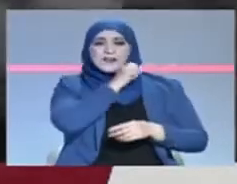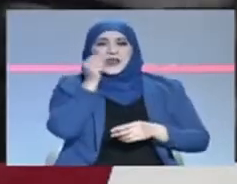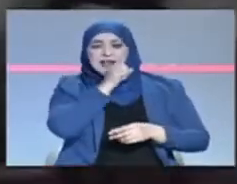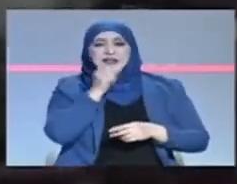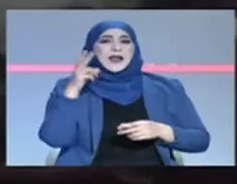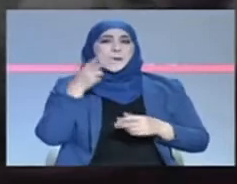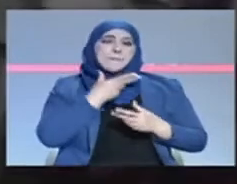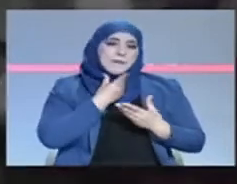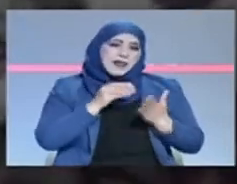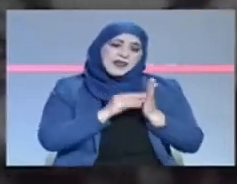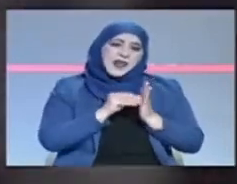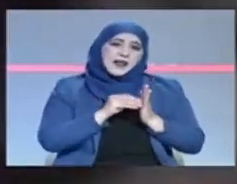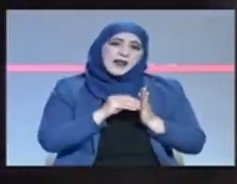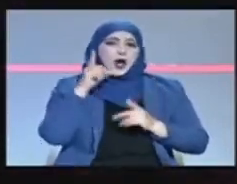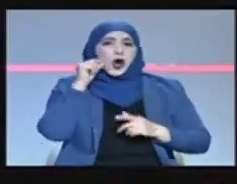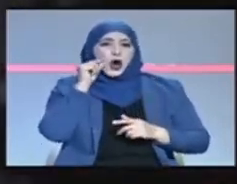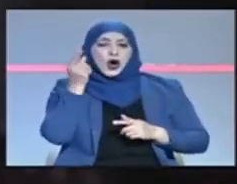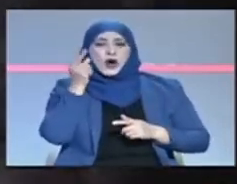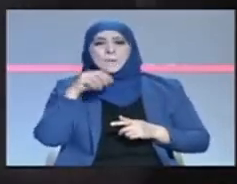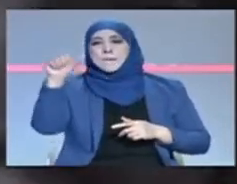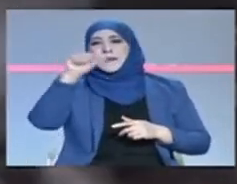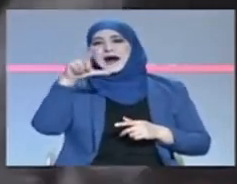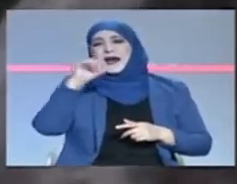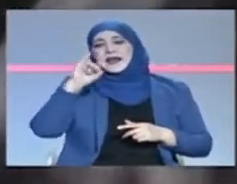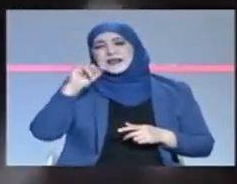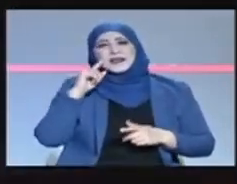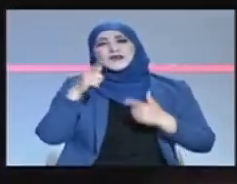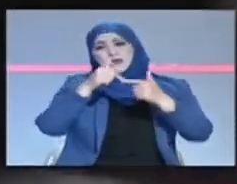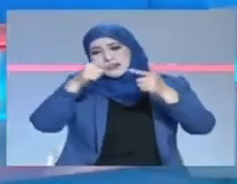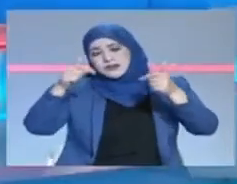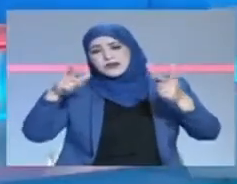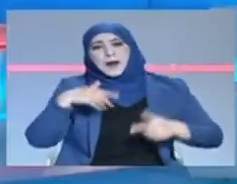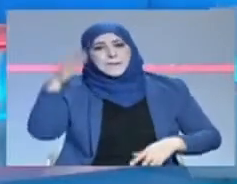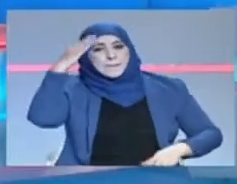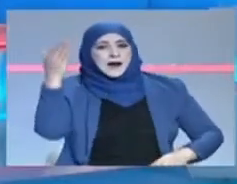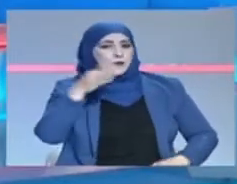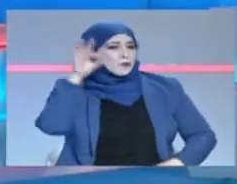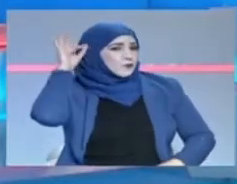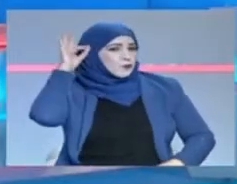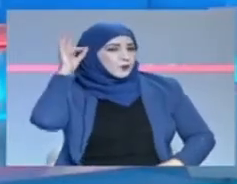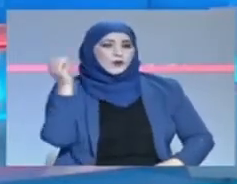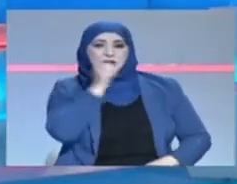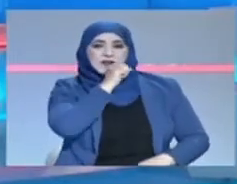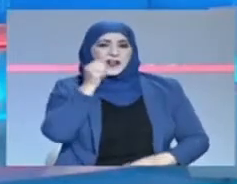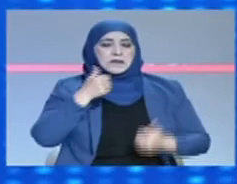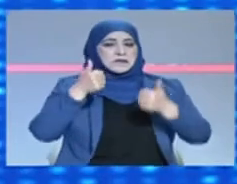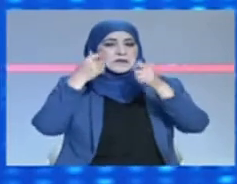علي الرياحي والهادي جويني وغيرهما من عمالقة الفن والطرب.